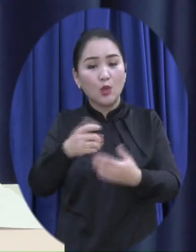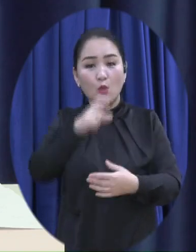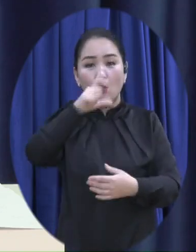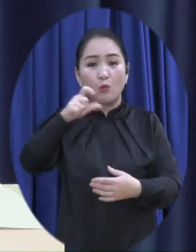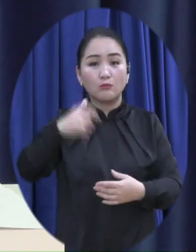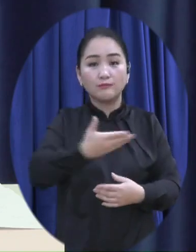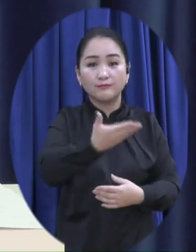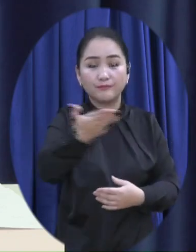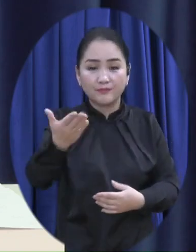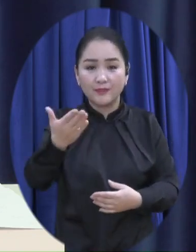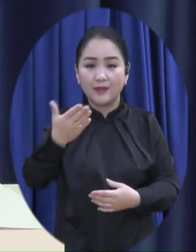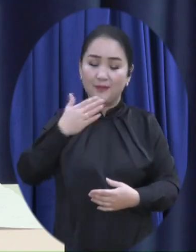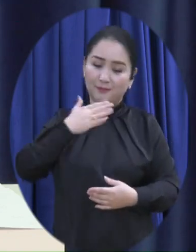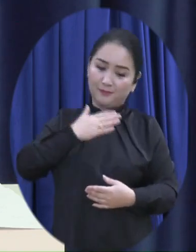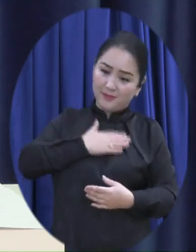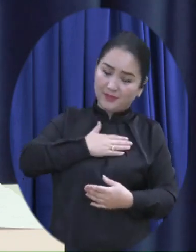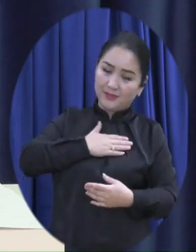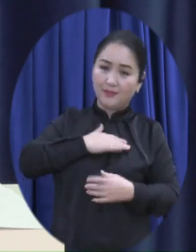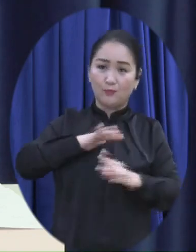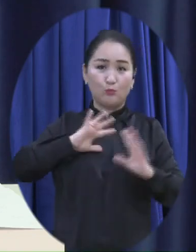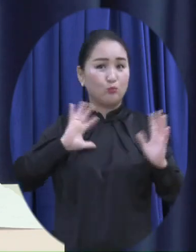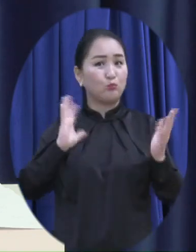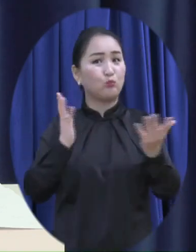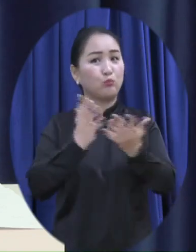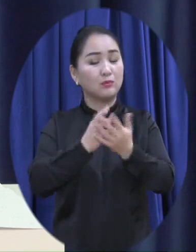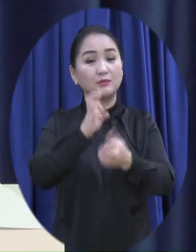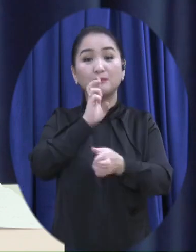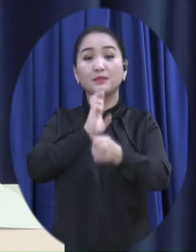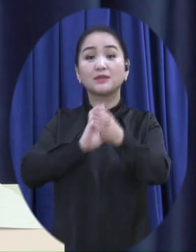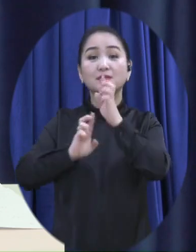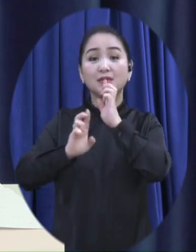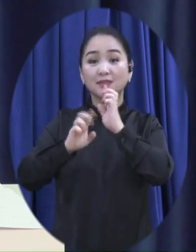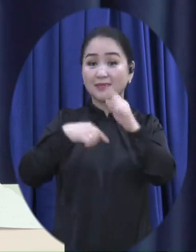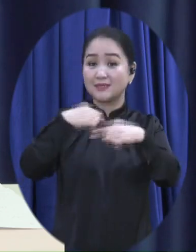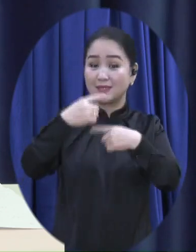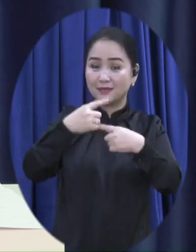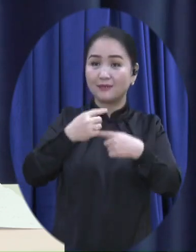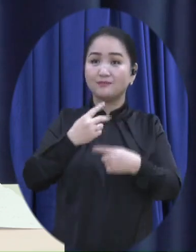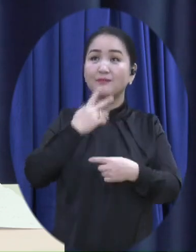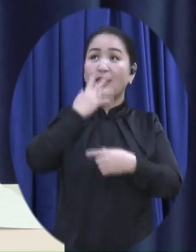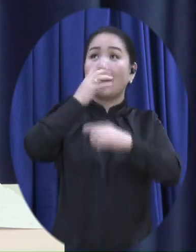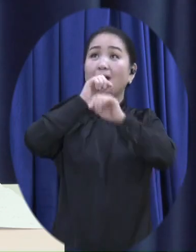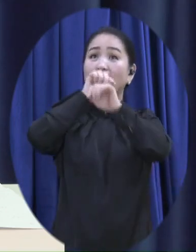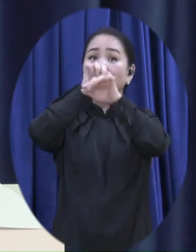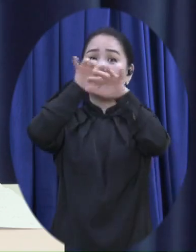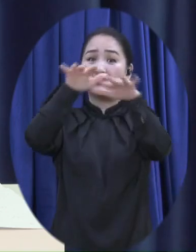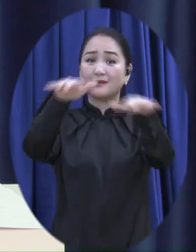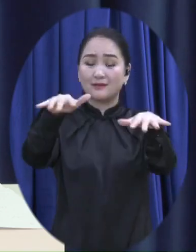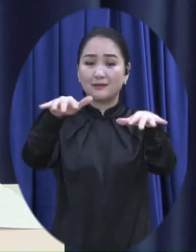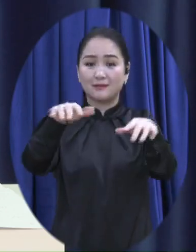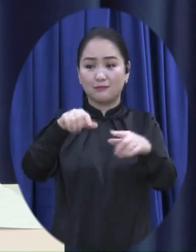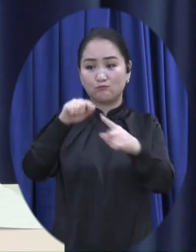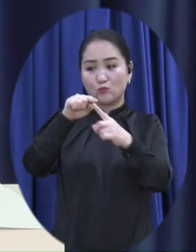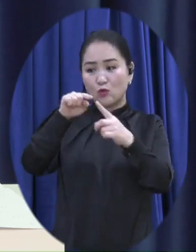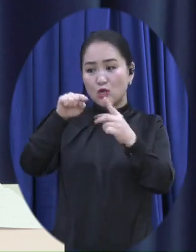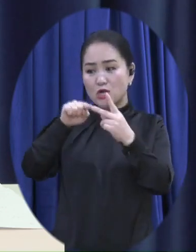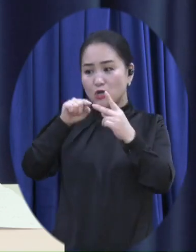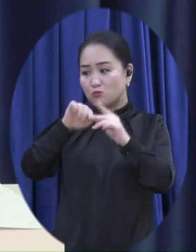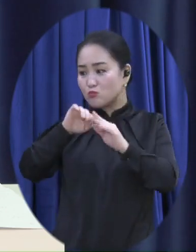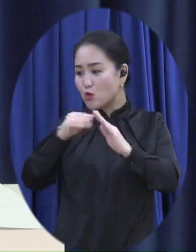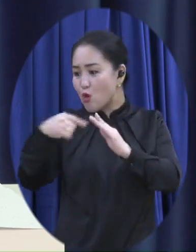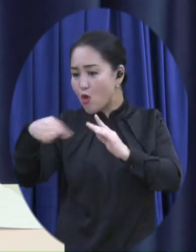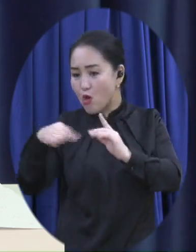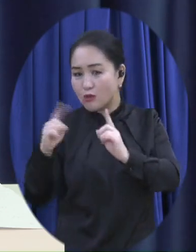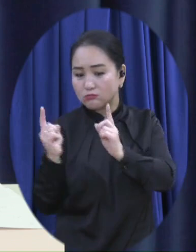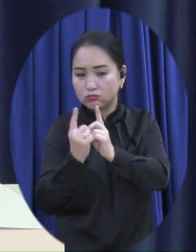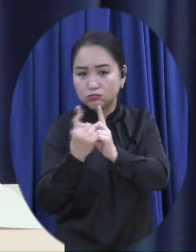би, та, бид бүгдээрээ эрсдэлтэй. Тийм учраас ийм агарын агаар туслын ахуй хавдлын ийм одоо өндөр олон тархаг